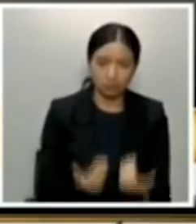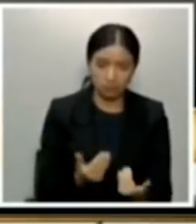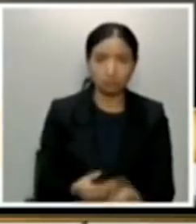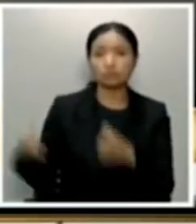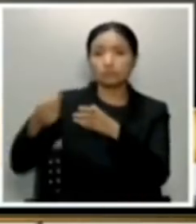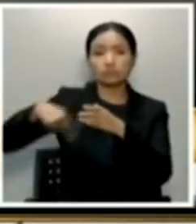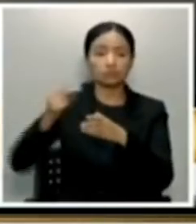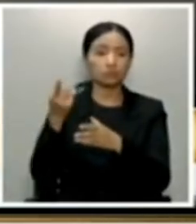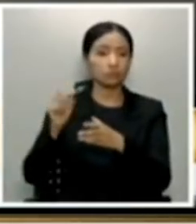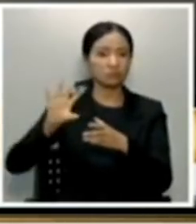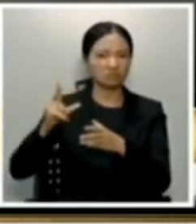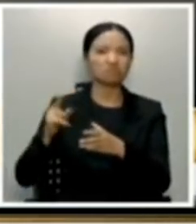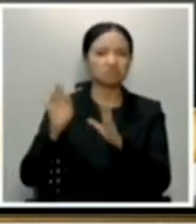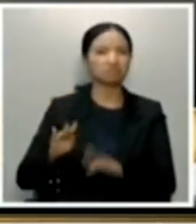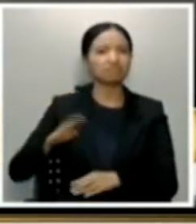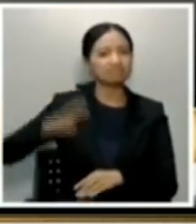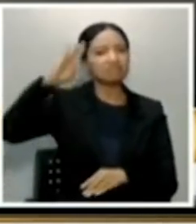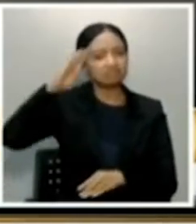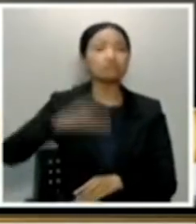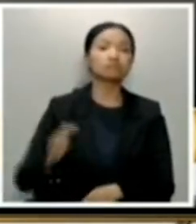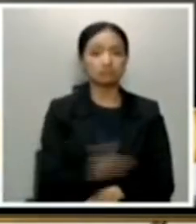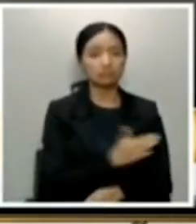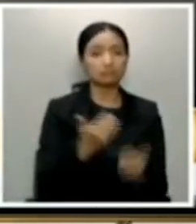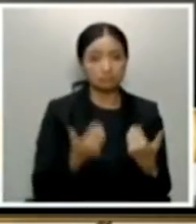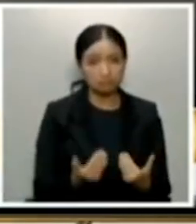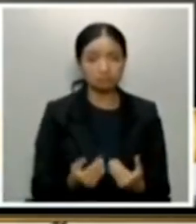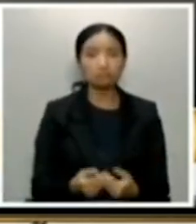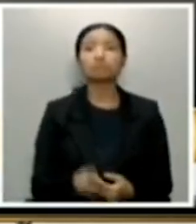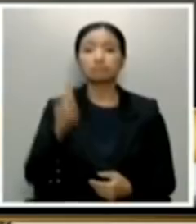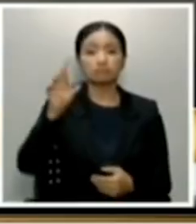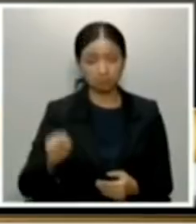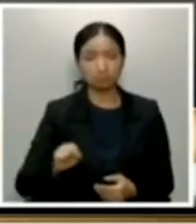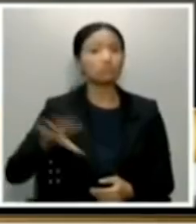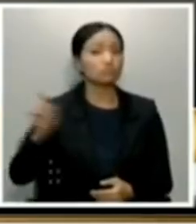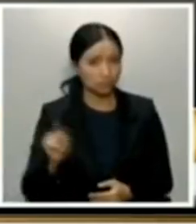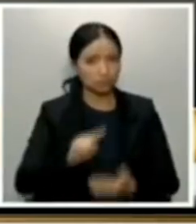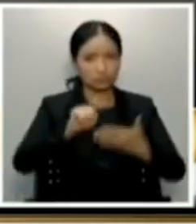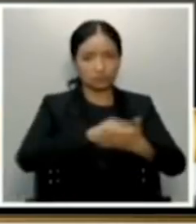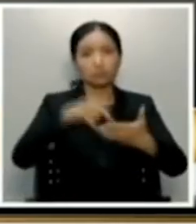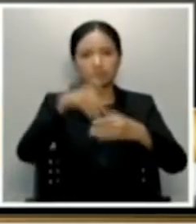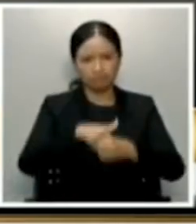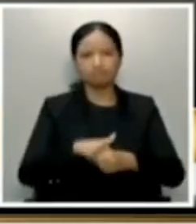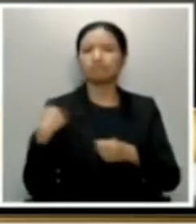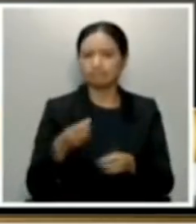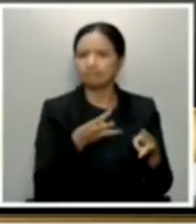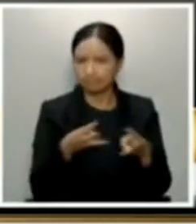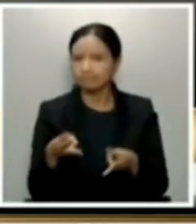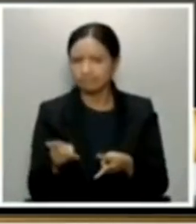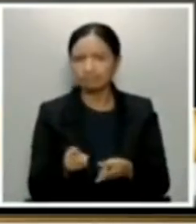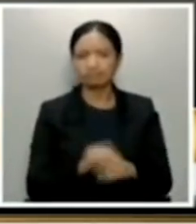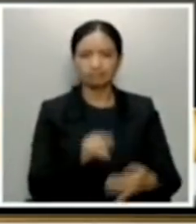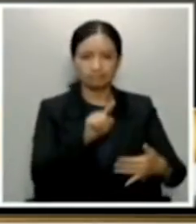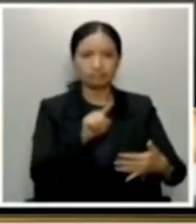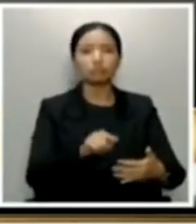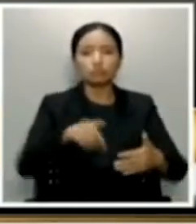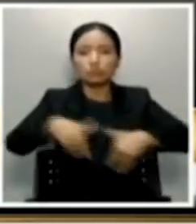ในยุคปัจจุบันเรามีรัฐสภาที่มาจากการเลือกตั้ง เรามีกลไกที่มาจากการเลือกของ